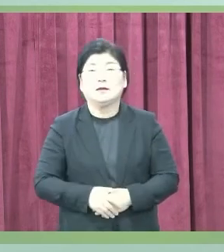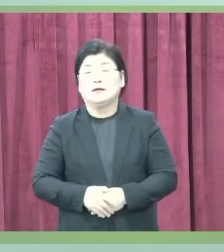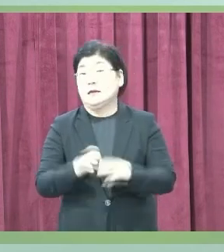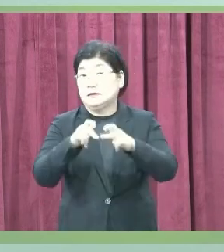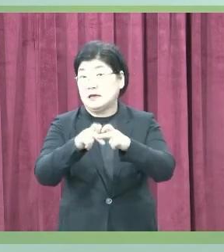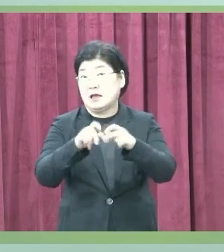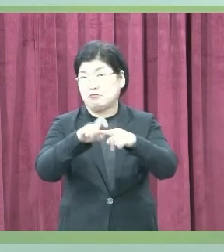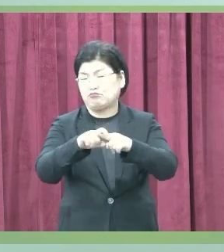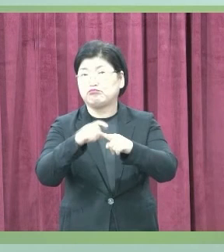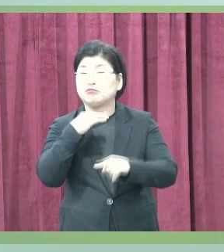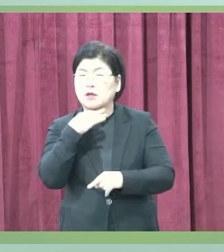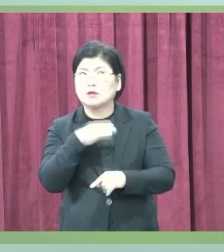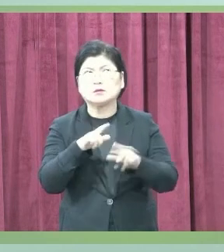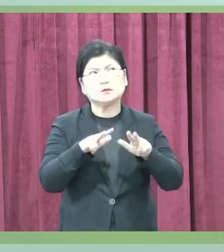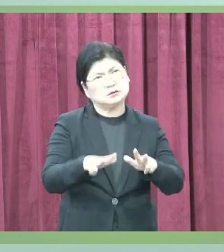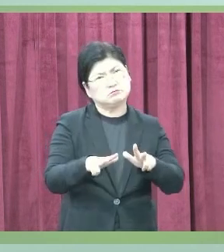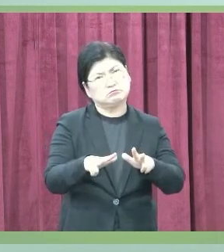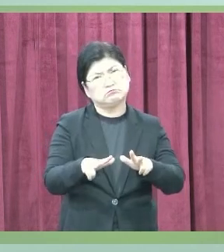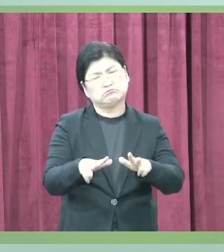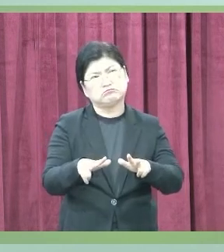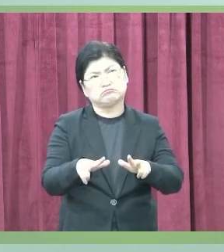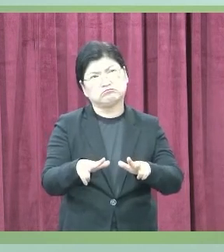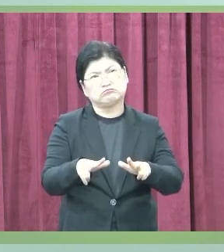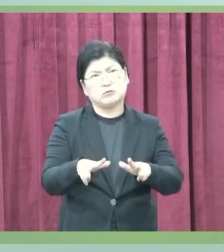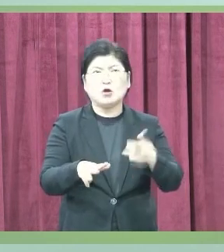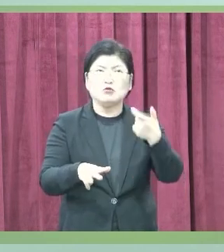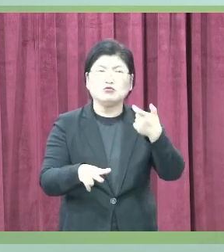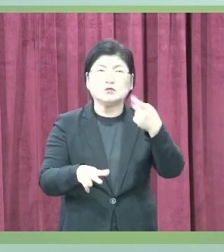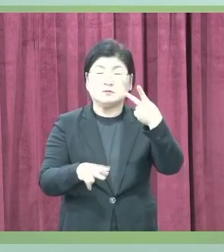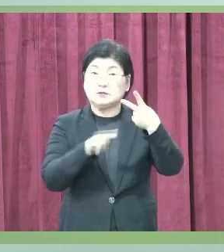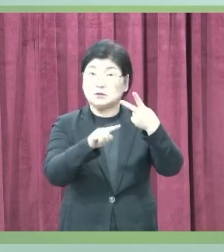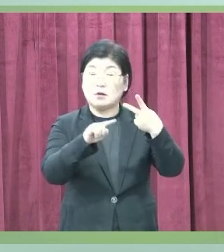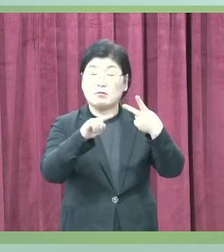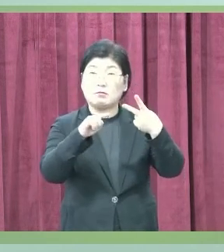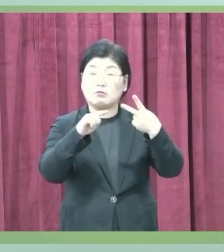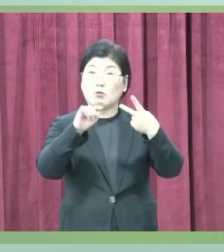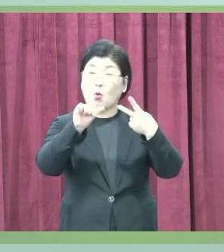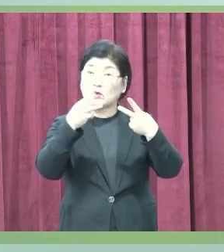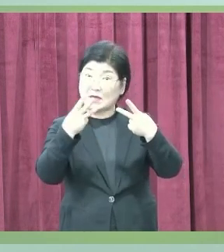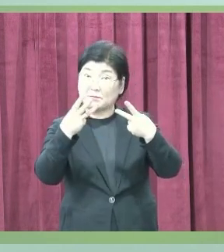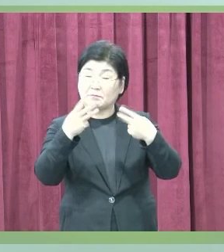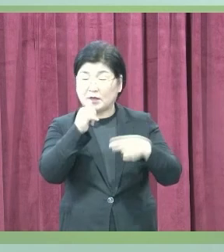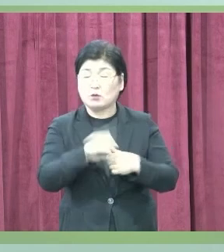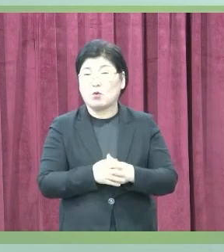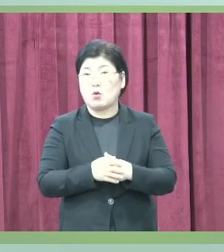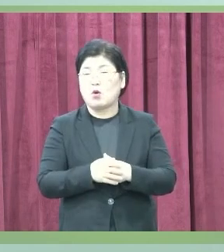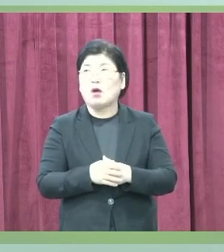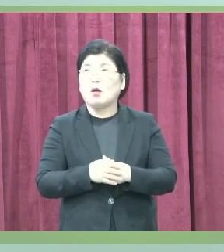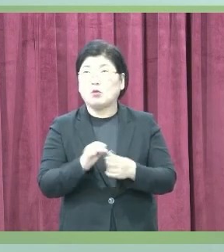장애인의 평균 연령은 지금 현재 점점 올라가서 62.5세고 사망시 평균 연령은